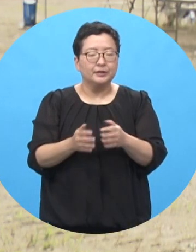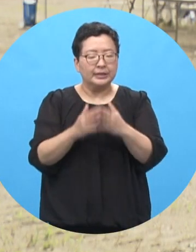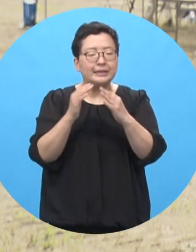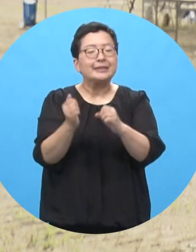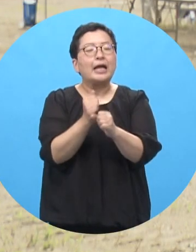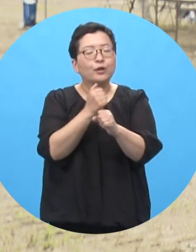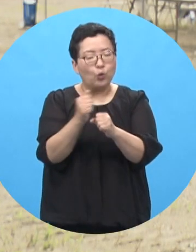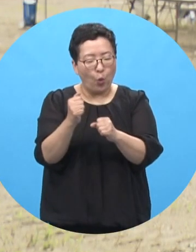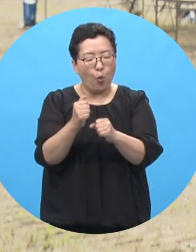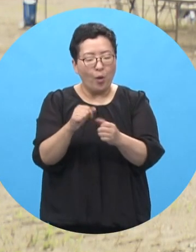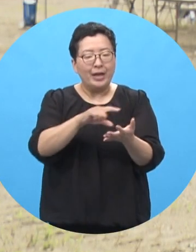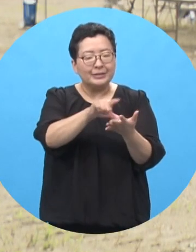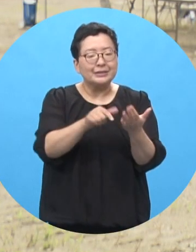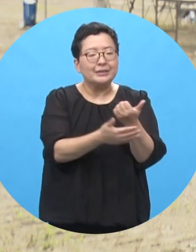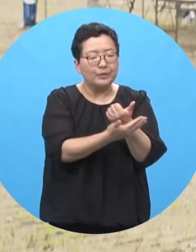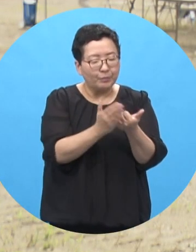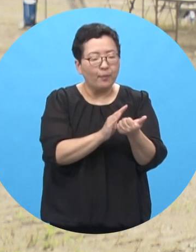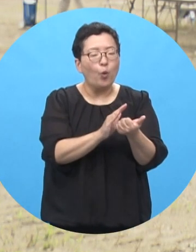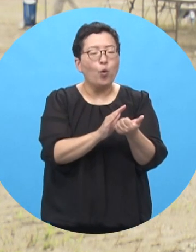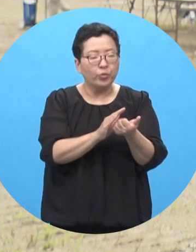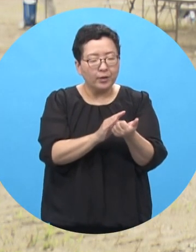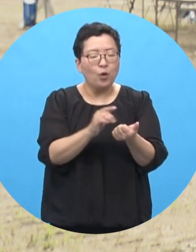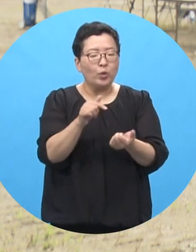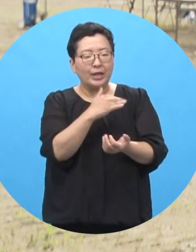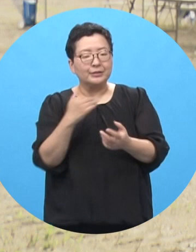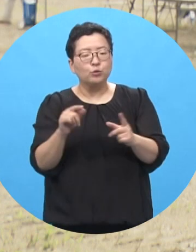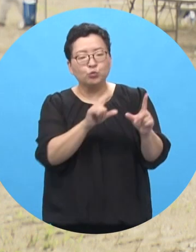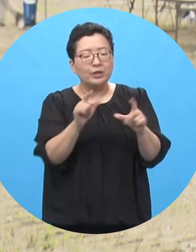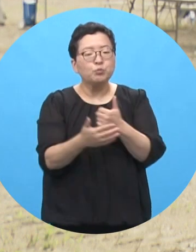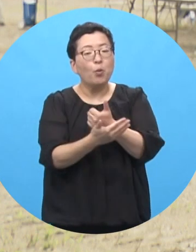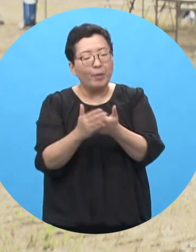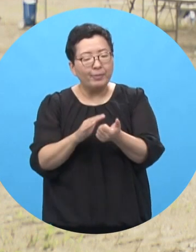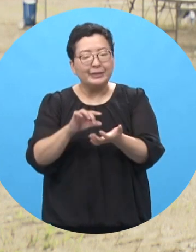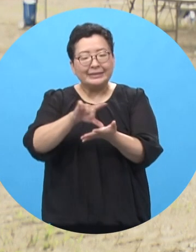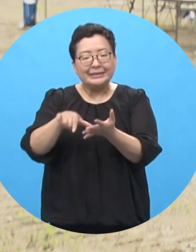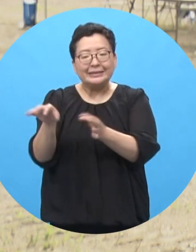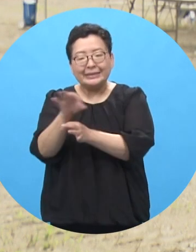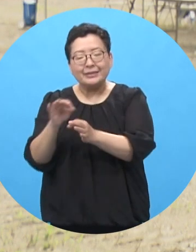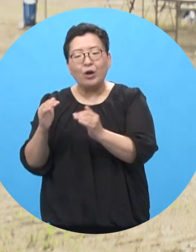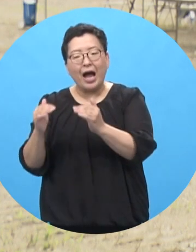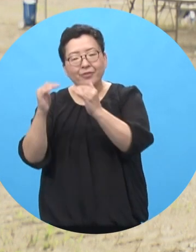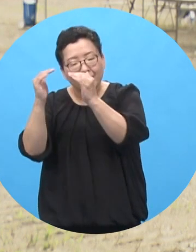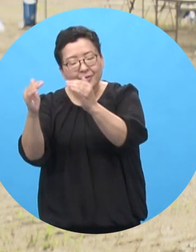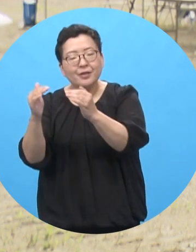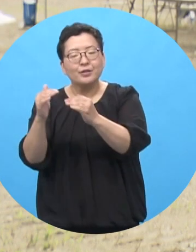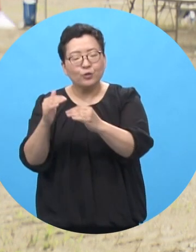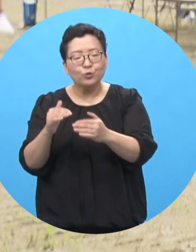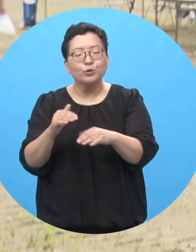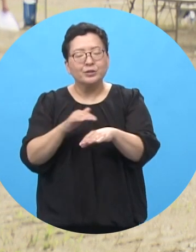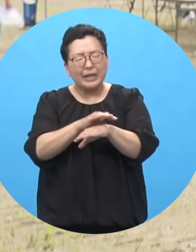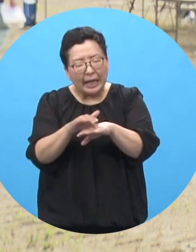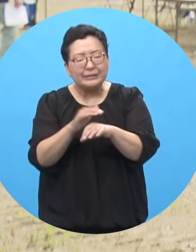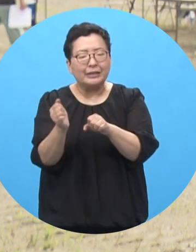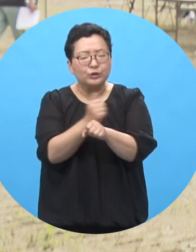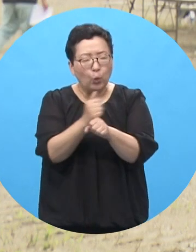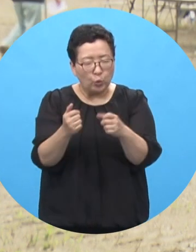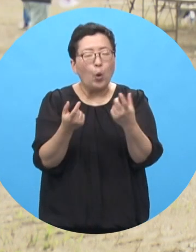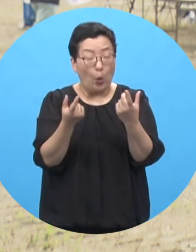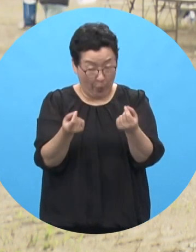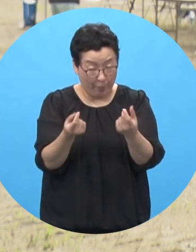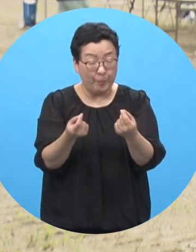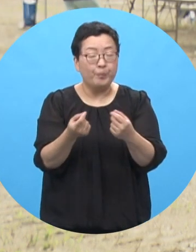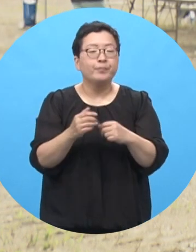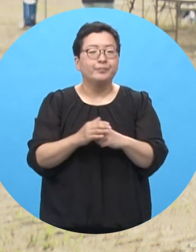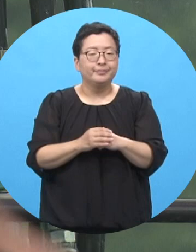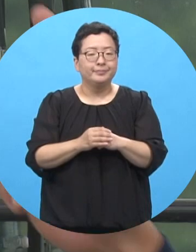産業は地域の守り手として、私たちの暮らしや地域経済を発展させる大切な社会的役割を果